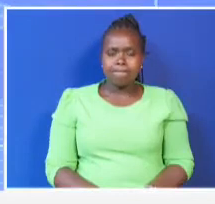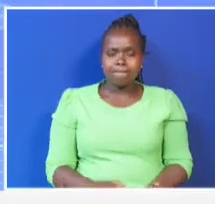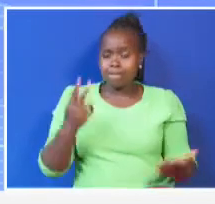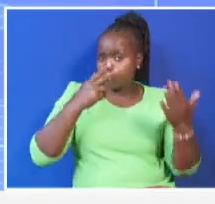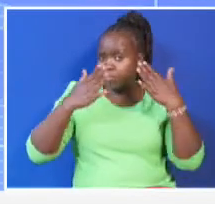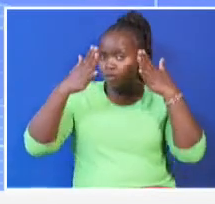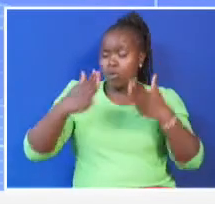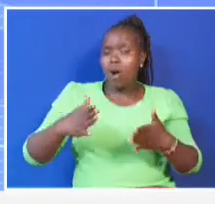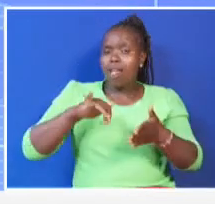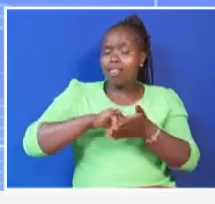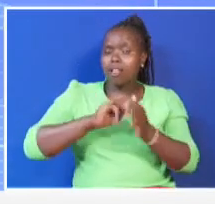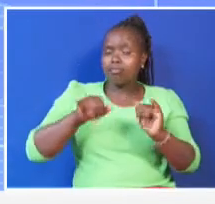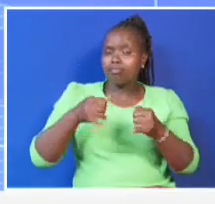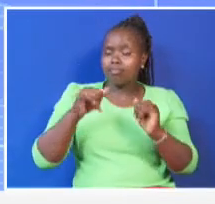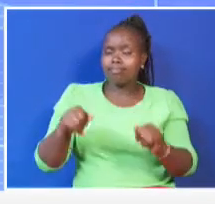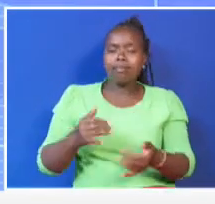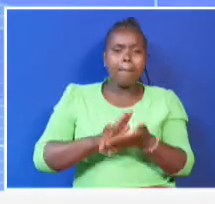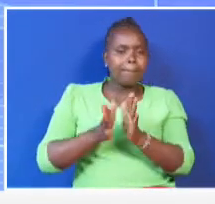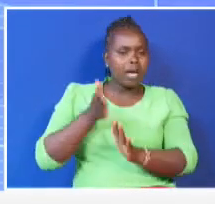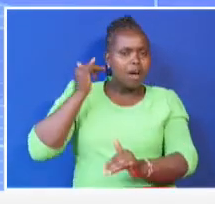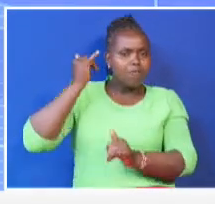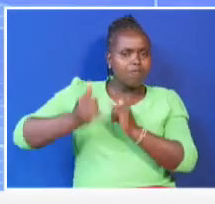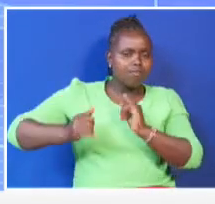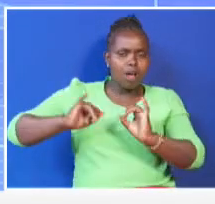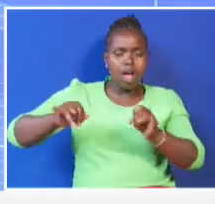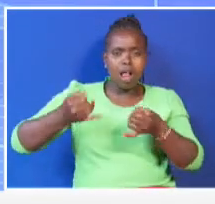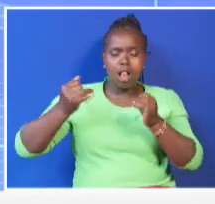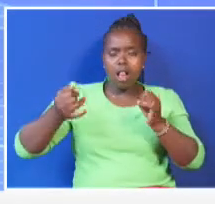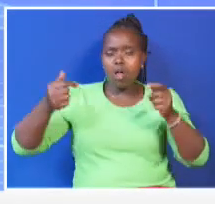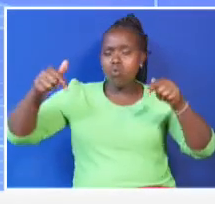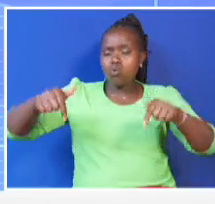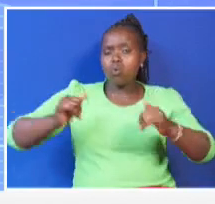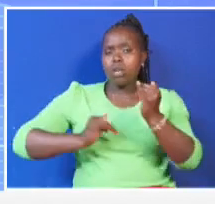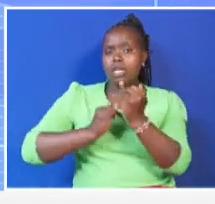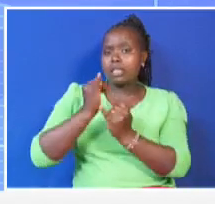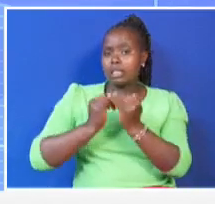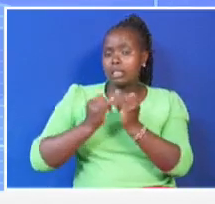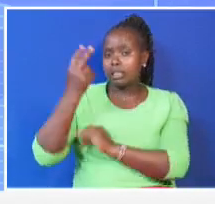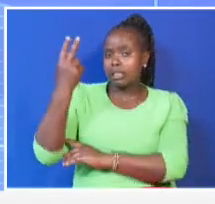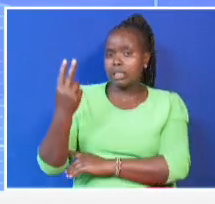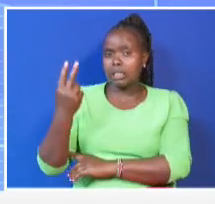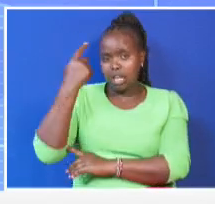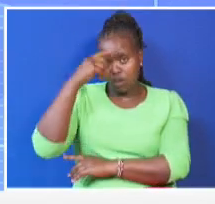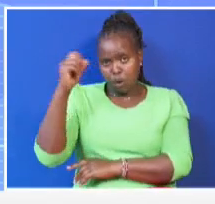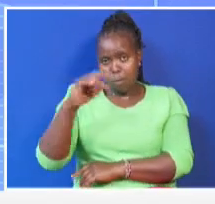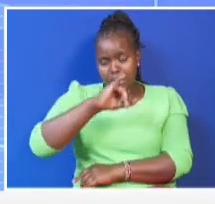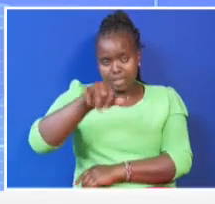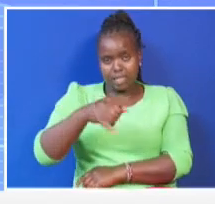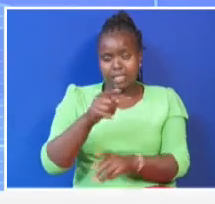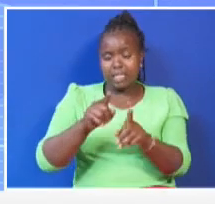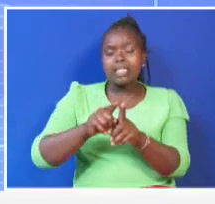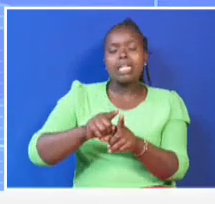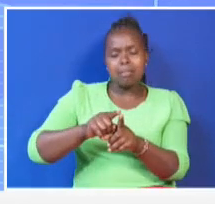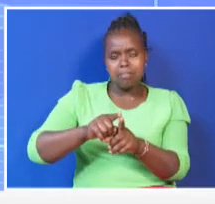Na mtazamaji, makala hayo yanatufungia kazi ya Mwale wa Kirk Jumamosi hii ya pili ya mwezi Januari na Jumamosi ya